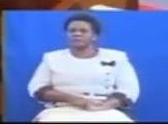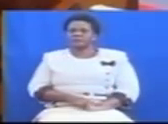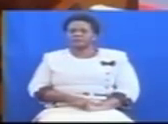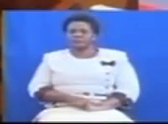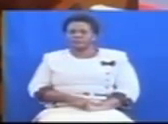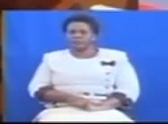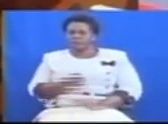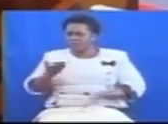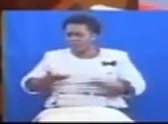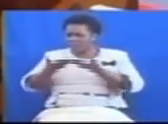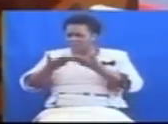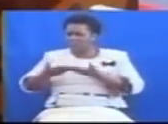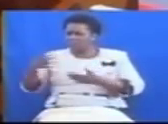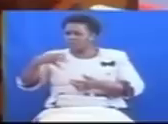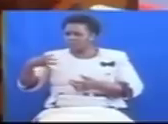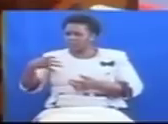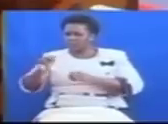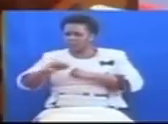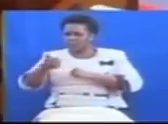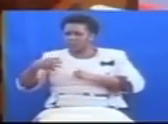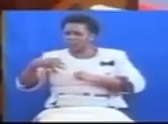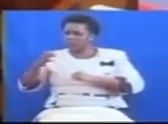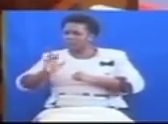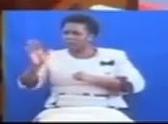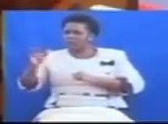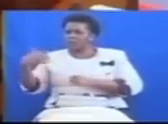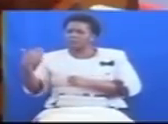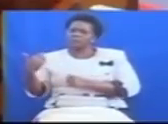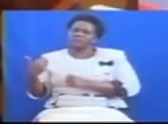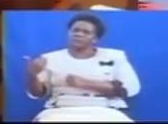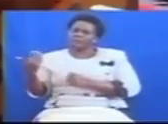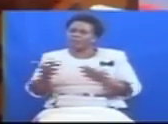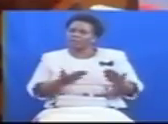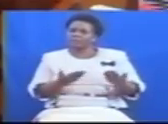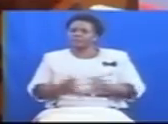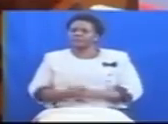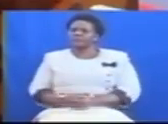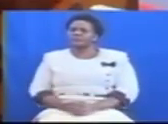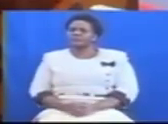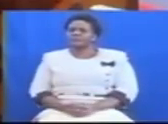Mheshimiwa Naibu Waziri, kwa niaba ya Mheshimiwa Waziri wa Maji.